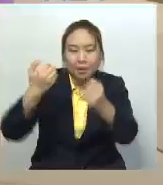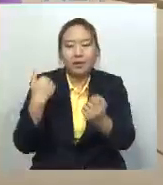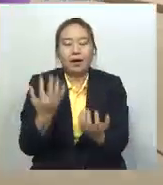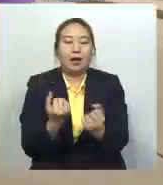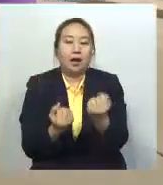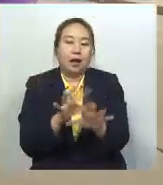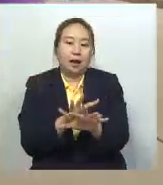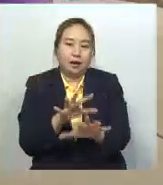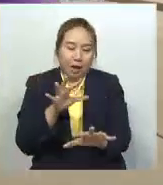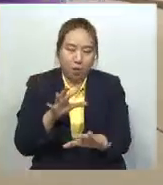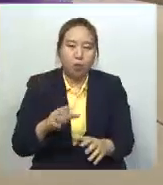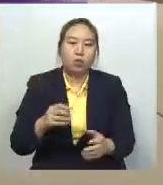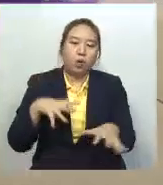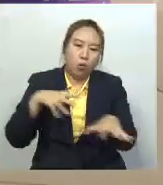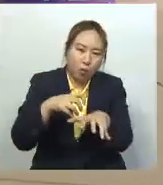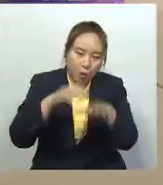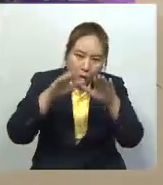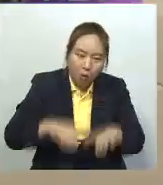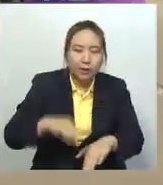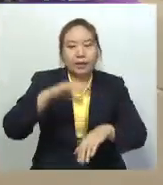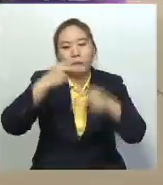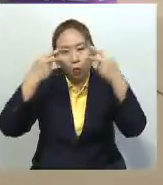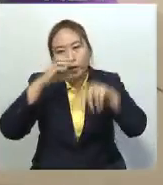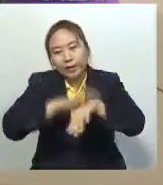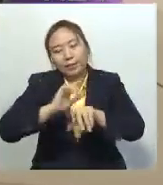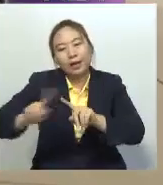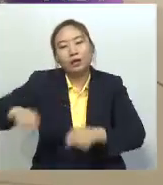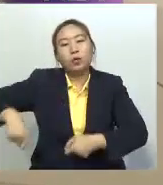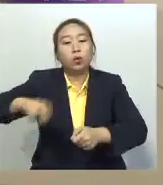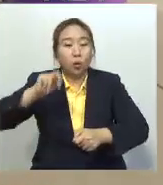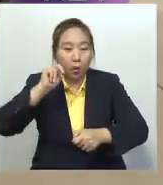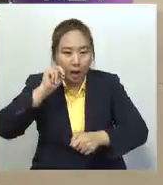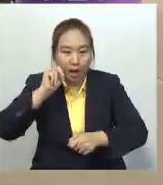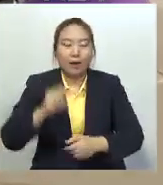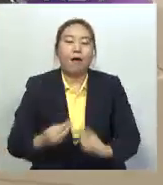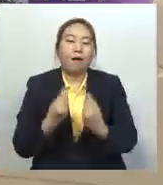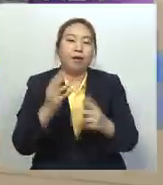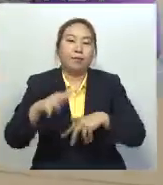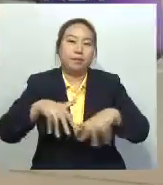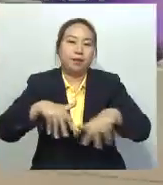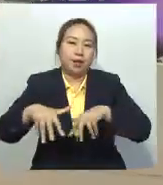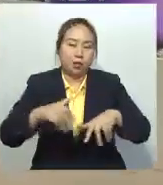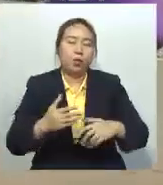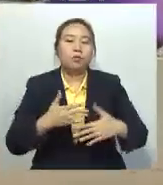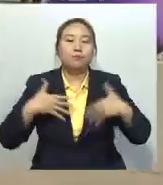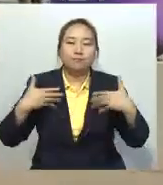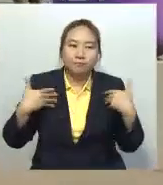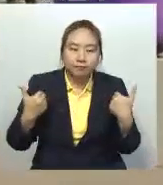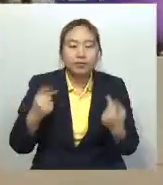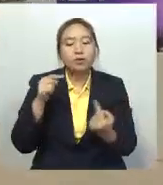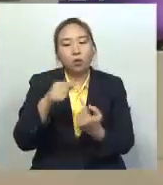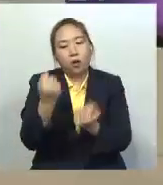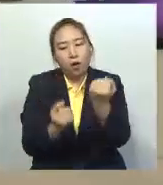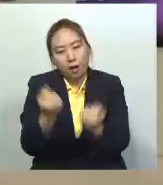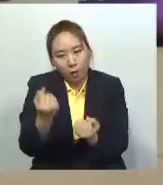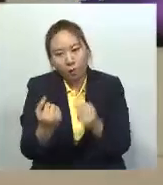ตุและกวาดล้างอาชญากรรมในช่วงเทศกาลสงกรานต์เพื่ออำนวยความสะดวกและก็สร้างความอุ่นใจให้แก่พี่น้องประชาชนในการ